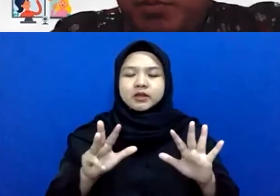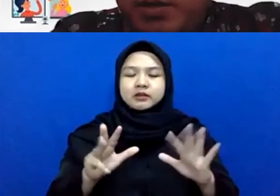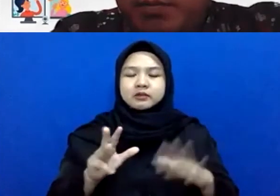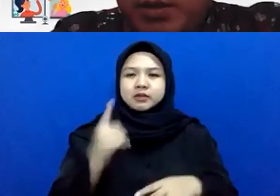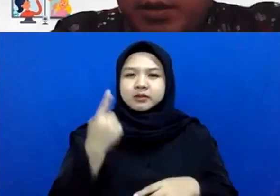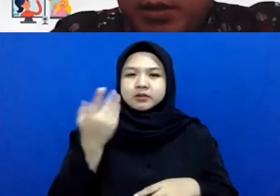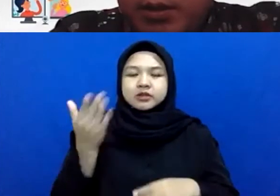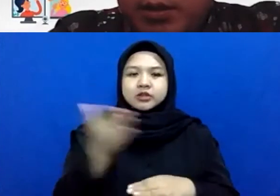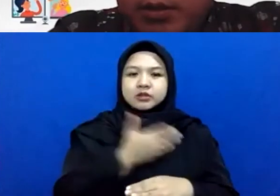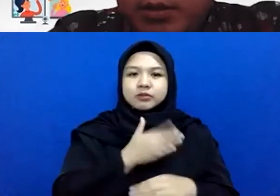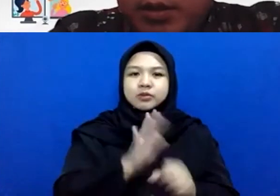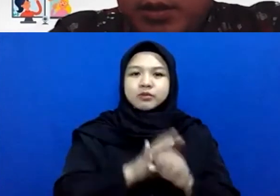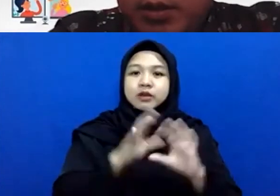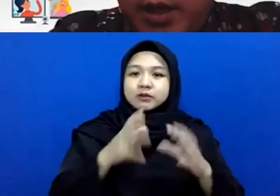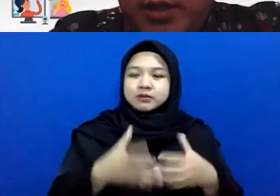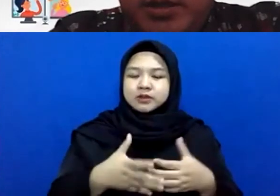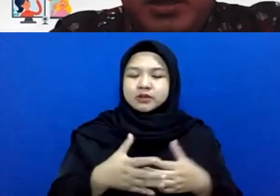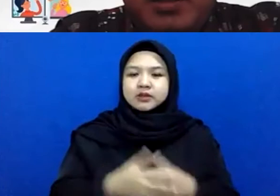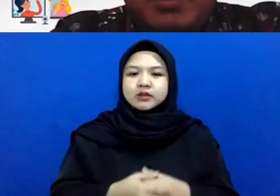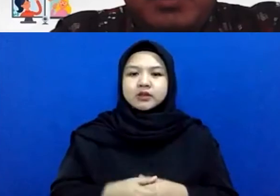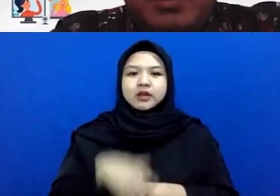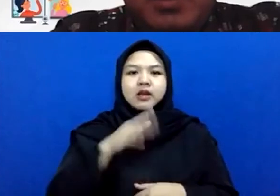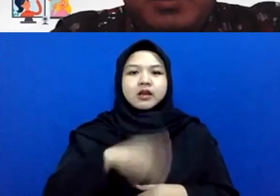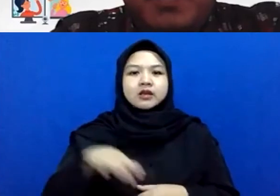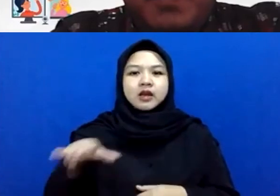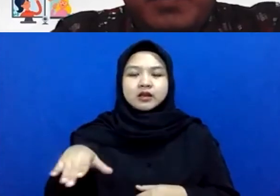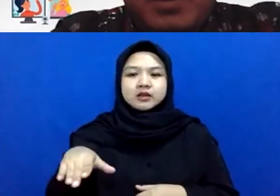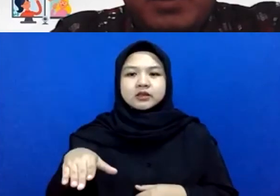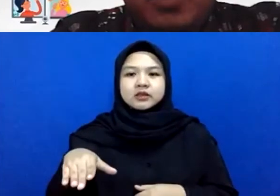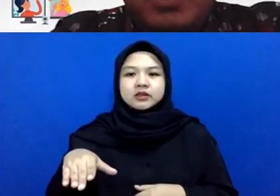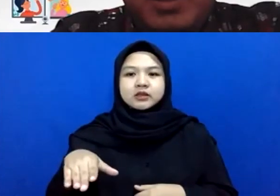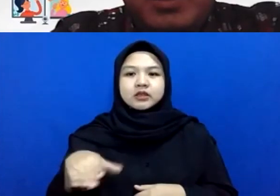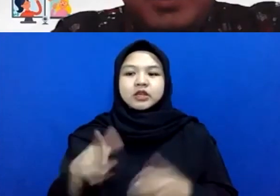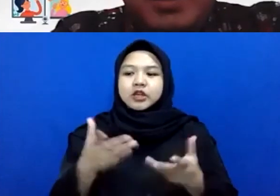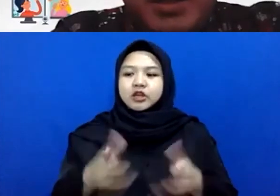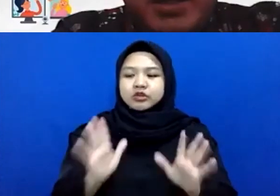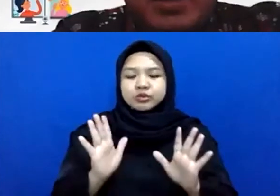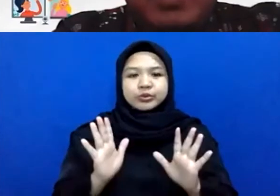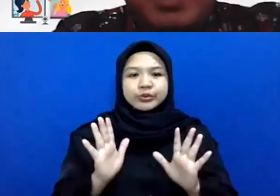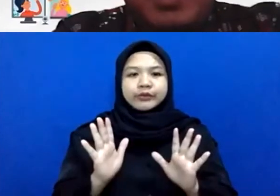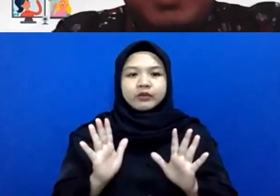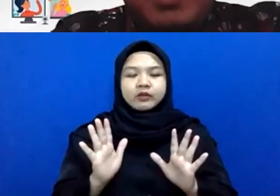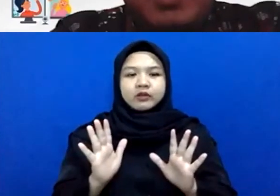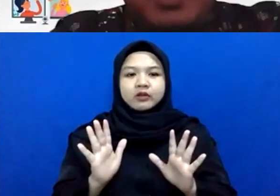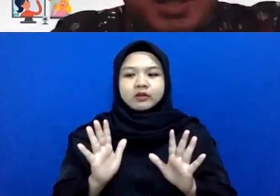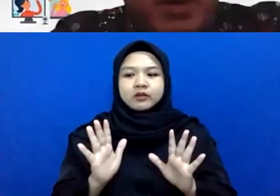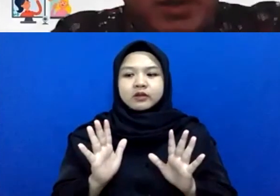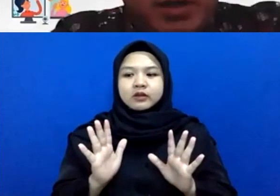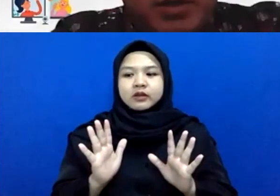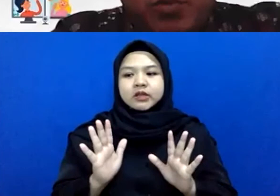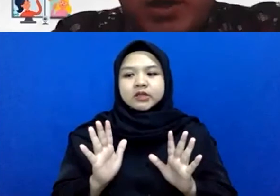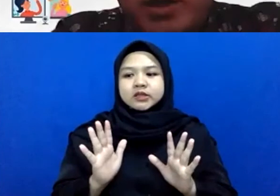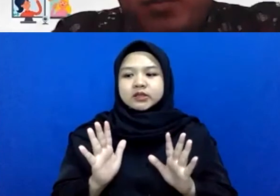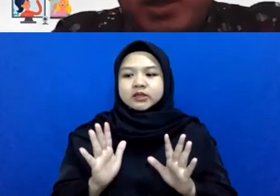sebelum pandemi, adik-adik yang sudah didedah ya, sudah di kawah